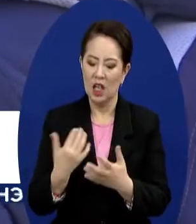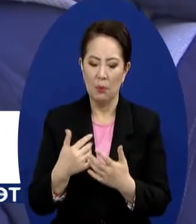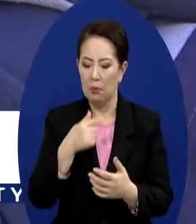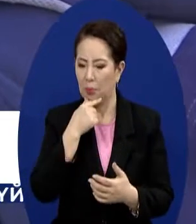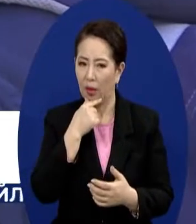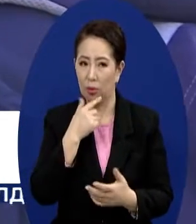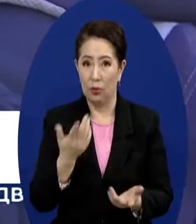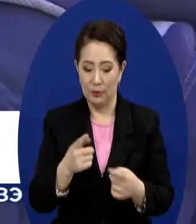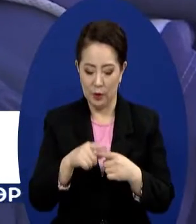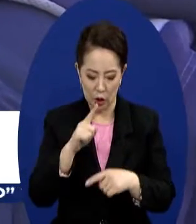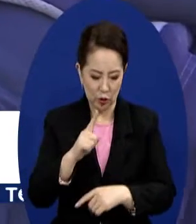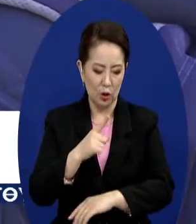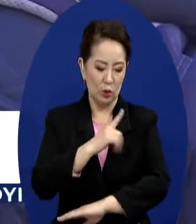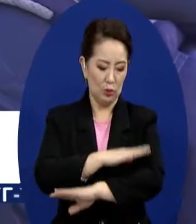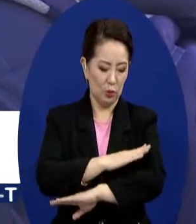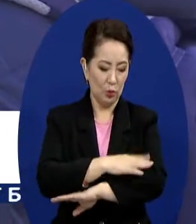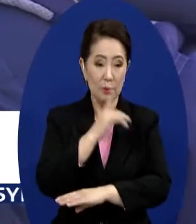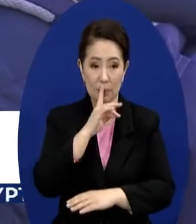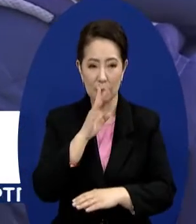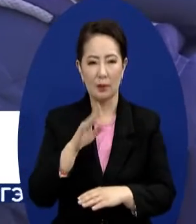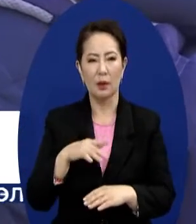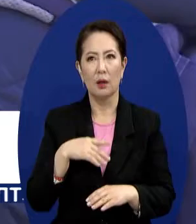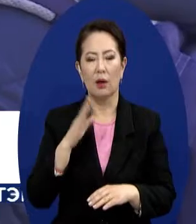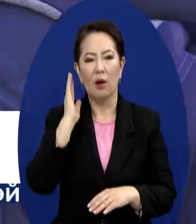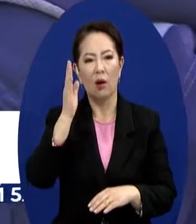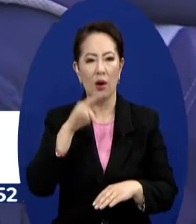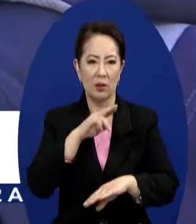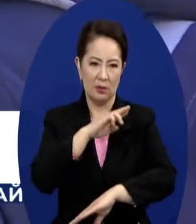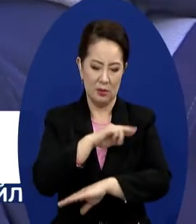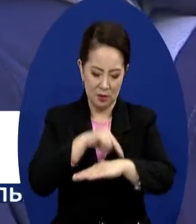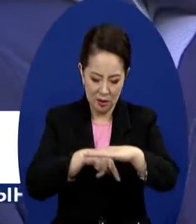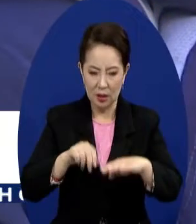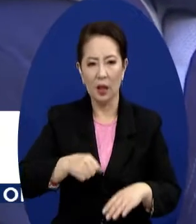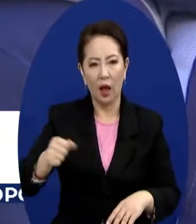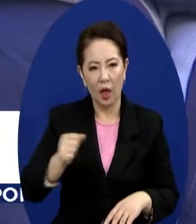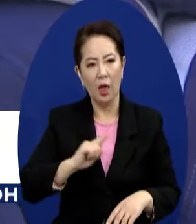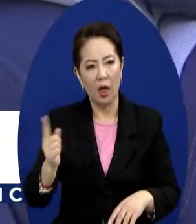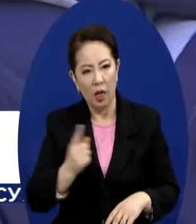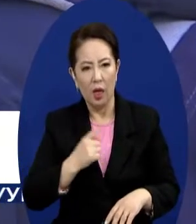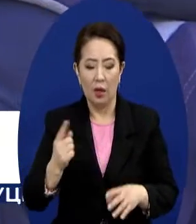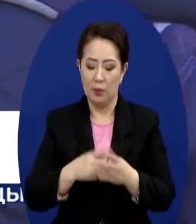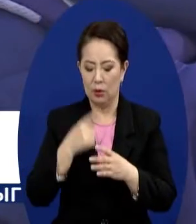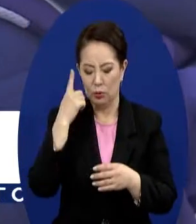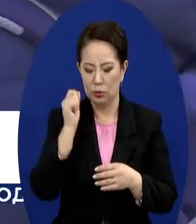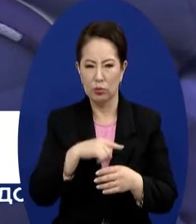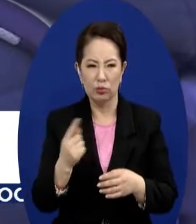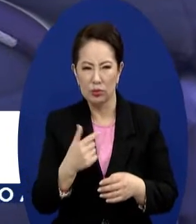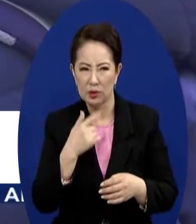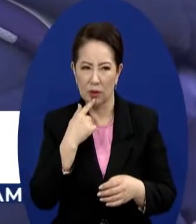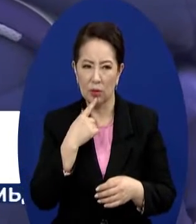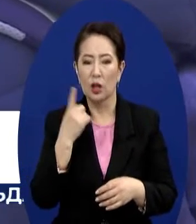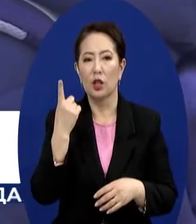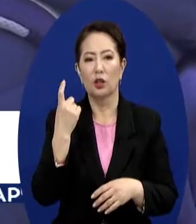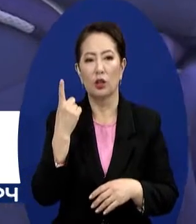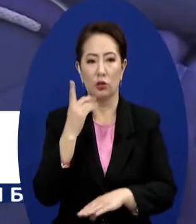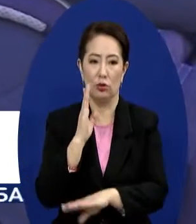учраас одоо энэ жил сургуульд орох хүүхдээ бүр хол цэцэрлэгт зөөж байгаа. Тэгээд өдөр болох нь зөөж чадахгүй болохоор нөгөө нэгдүгээр